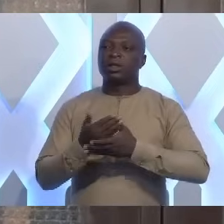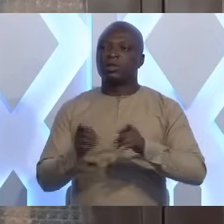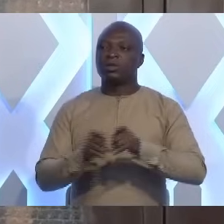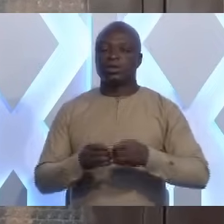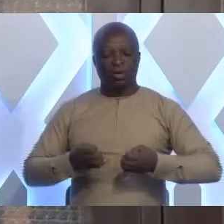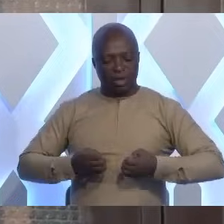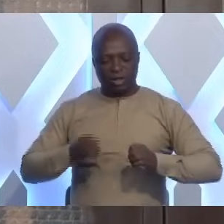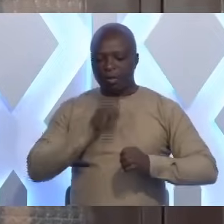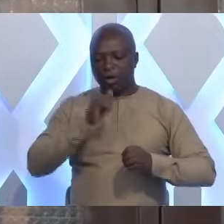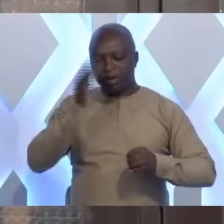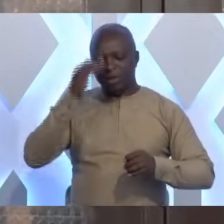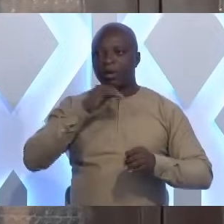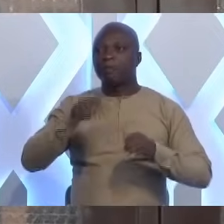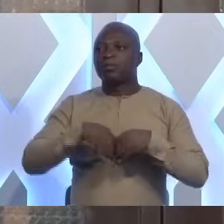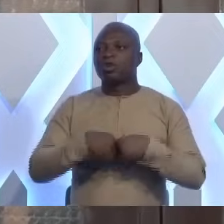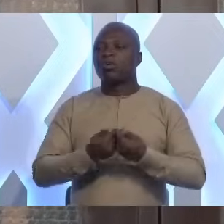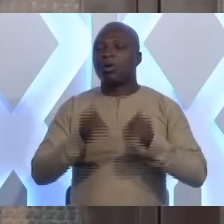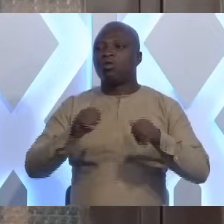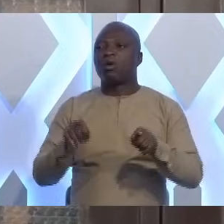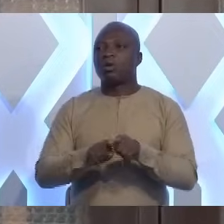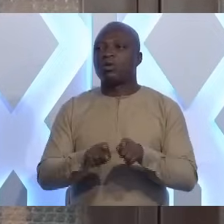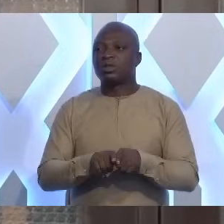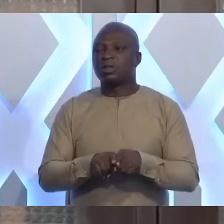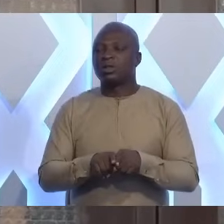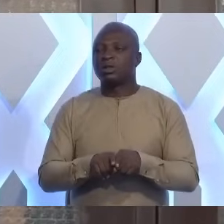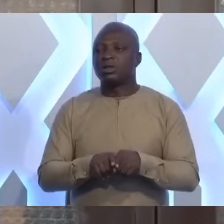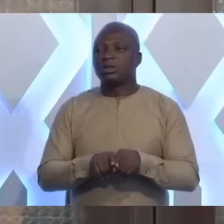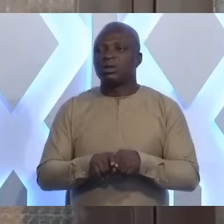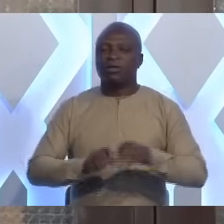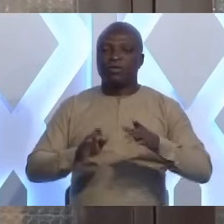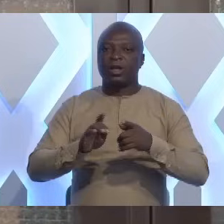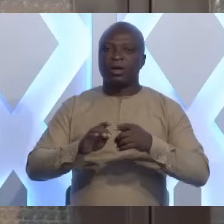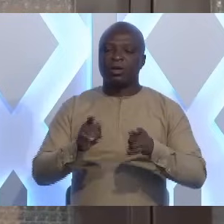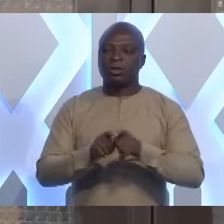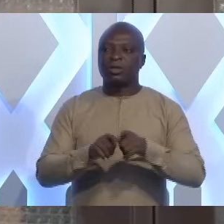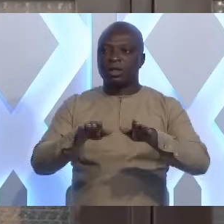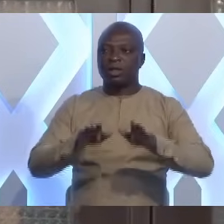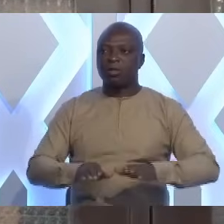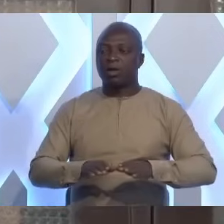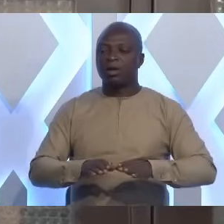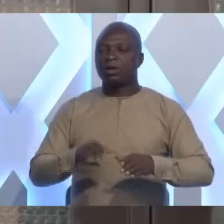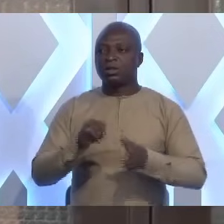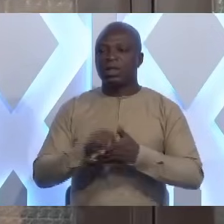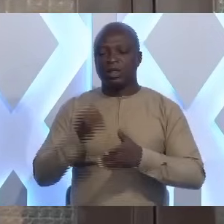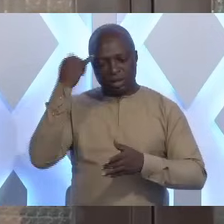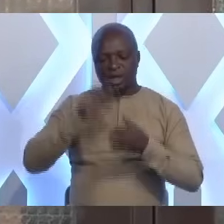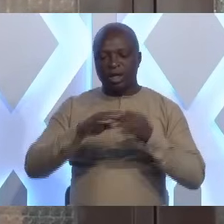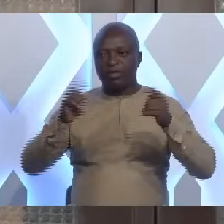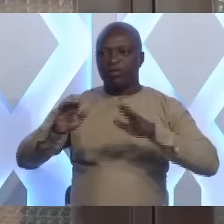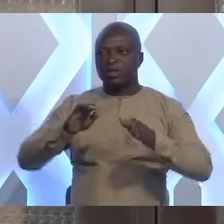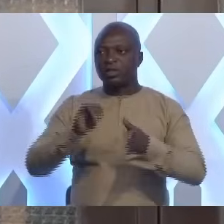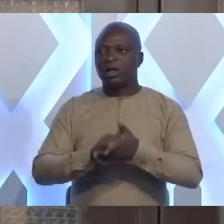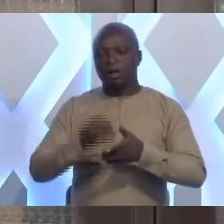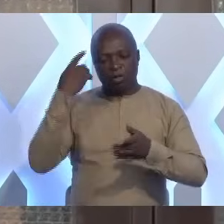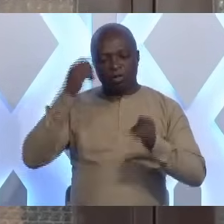pas comment pouvoir au moins faire l'enterrement. L'idée est venue de faire cela pour